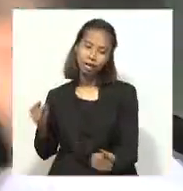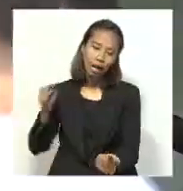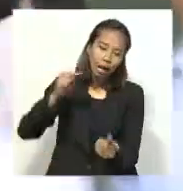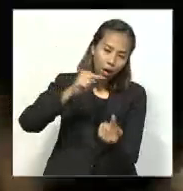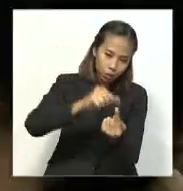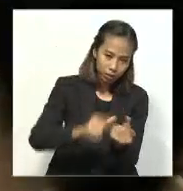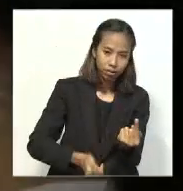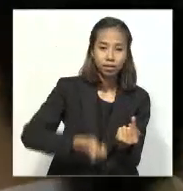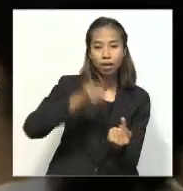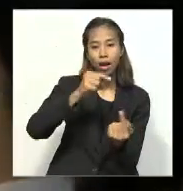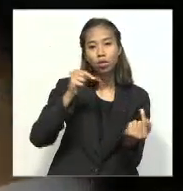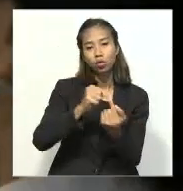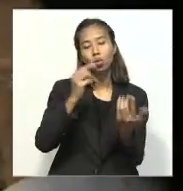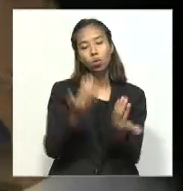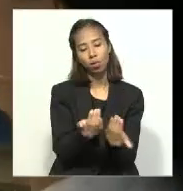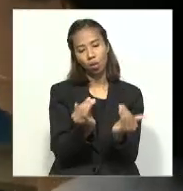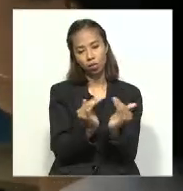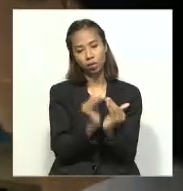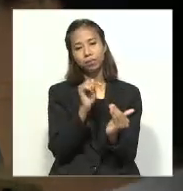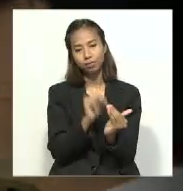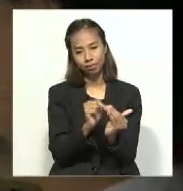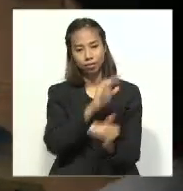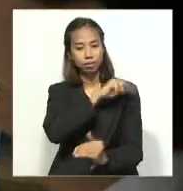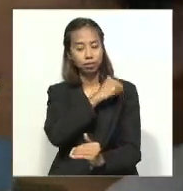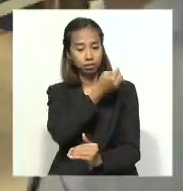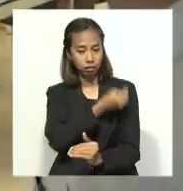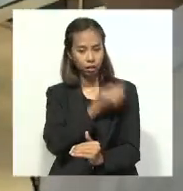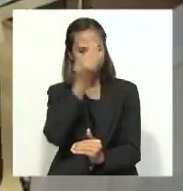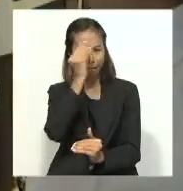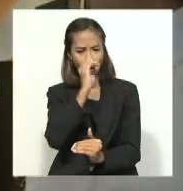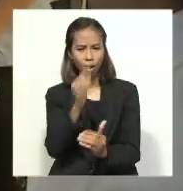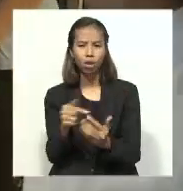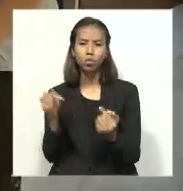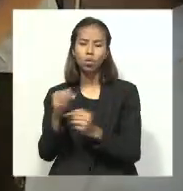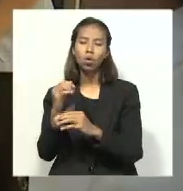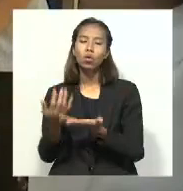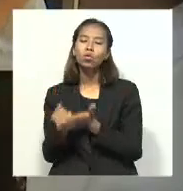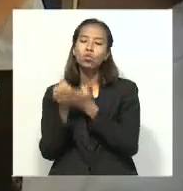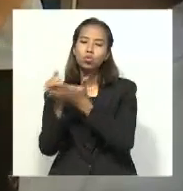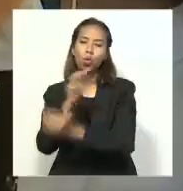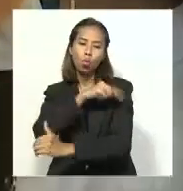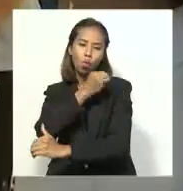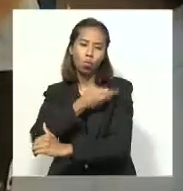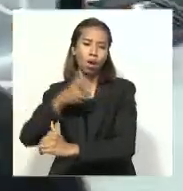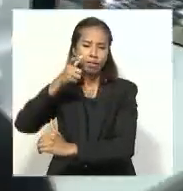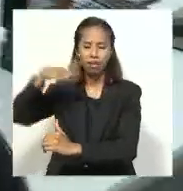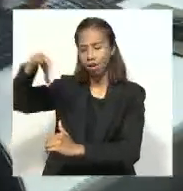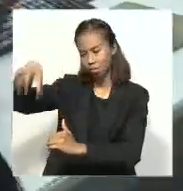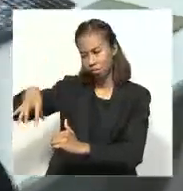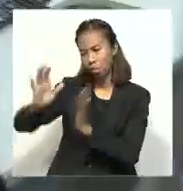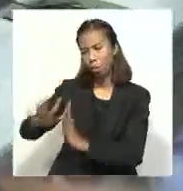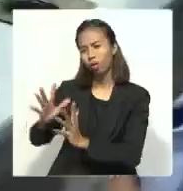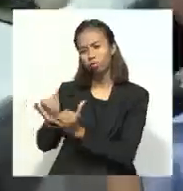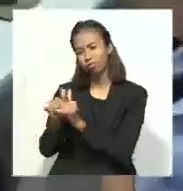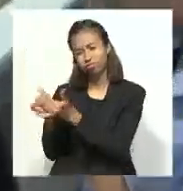านที่คลินิกหมอครอบครัวใกล้บ้านเพื่อความสะดวกรวดเร็วลดความแออัดในโรงพยาบาลใหญ่ซึ่งโรงพยาบาลเพชรบูรณ์เป็